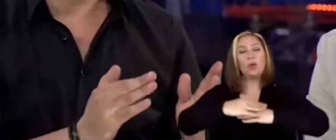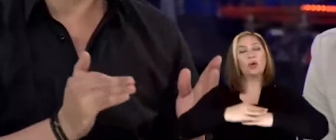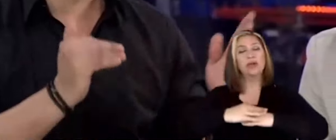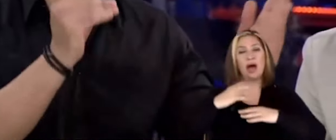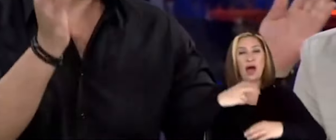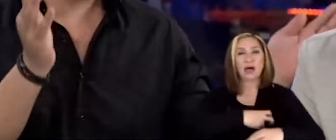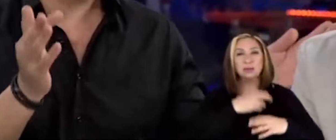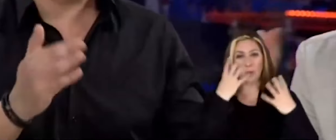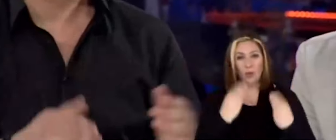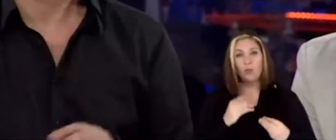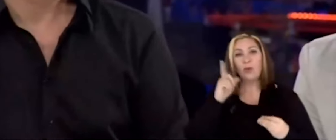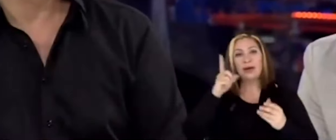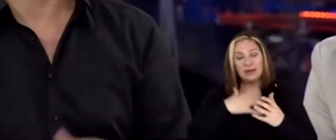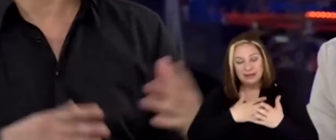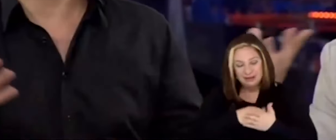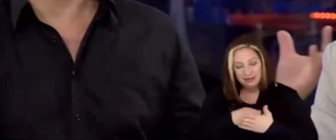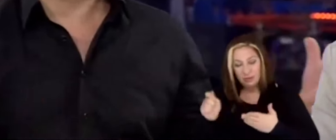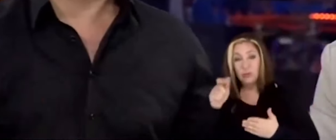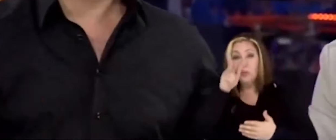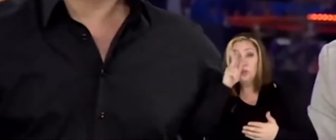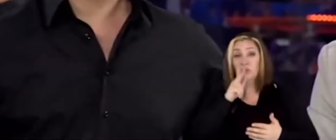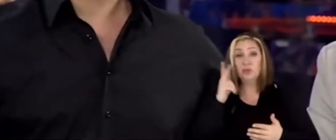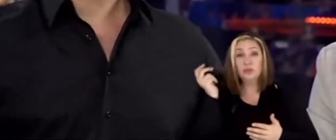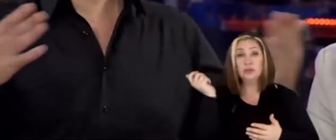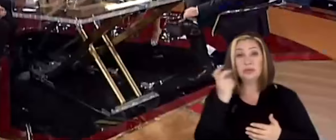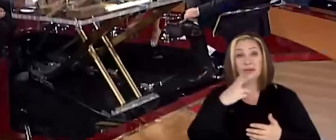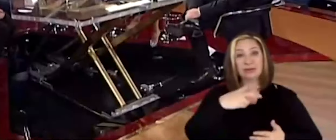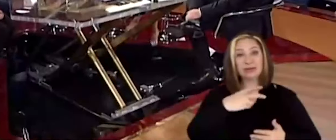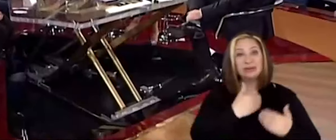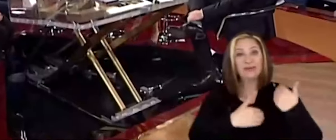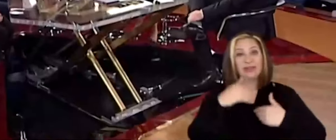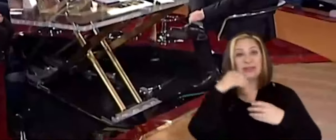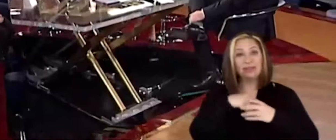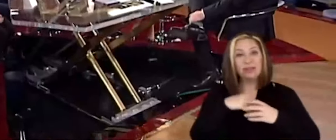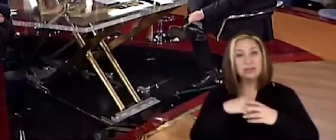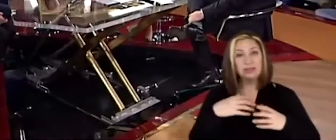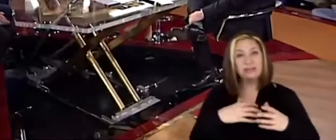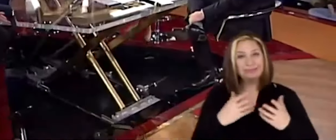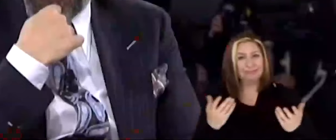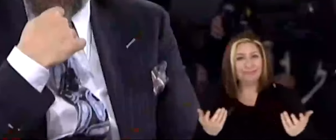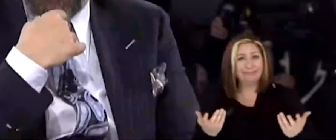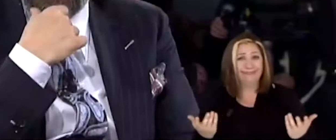olup arınmaya gitmesi yani. Çok 300 tane öküz mafya sevgi içimizde, öfke dışımızda diye.